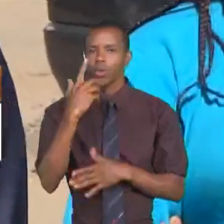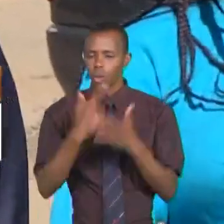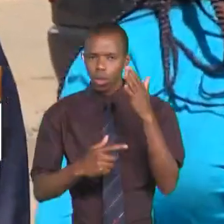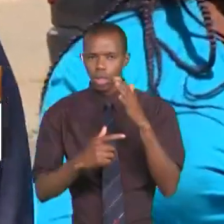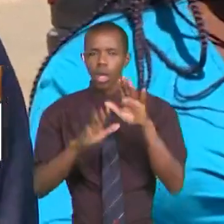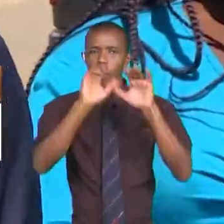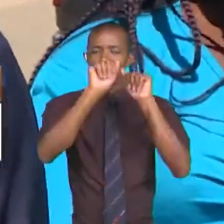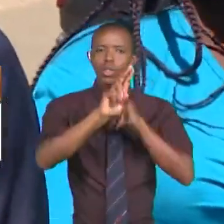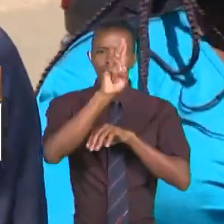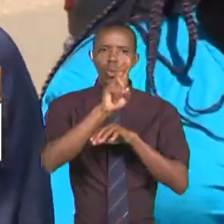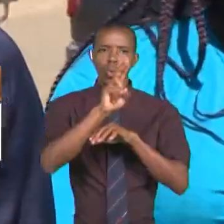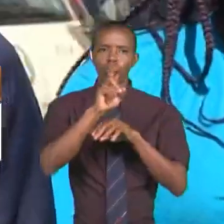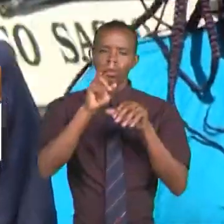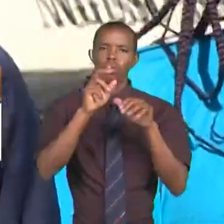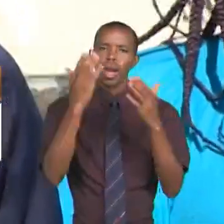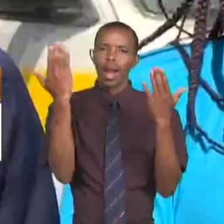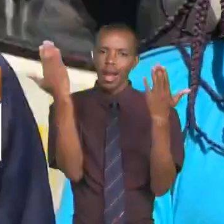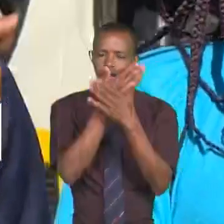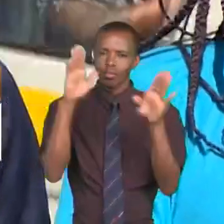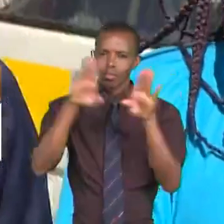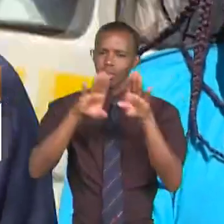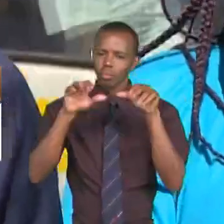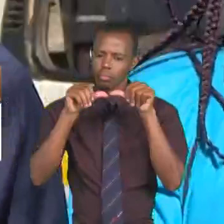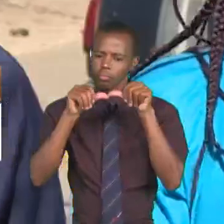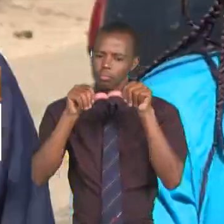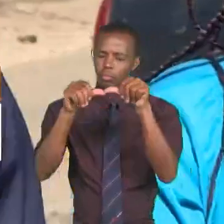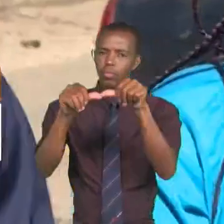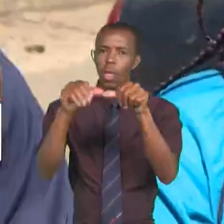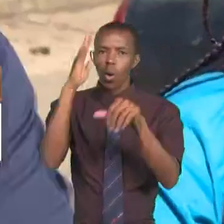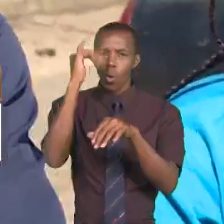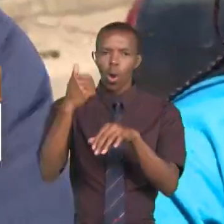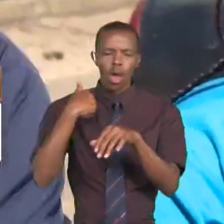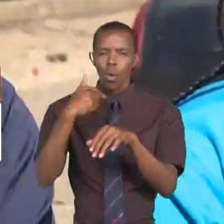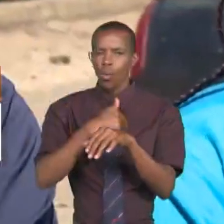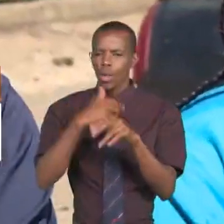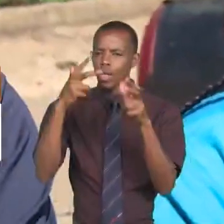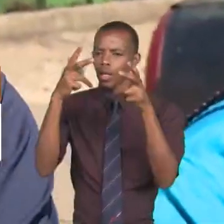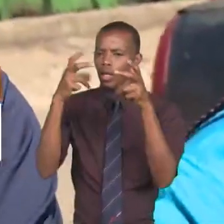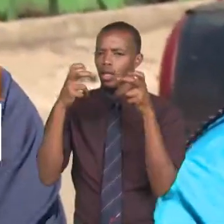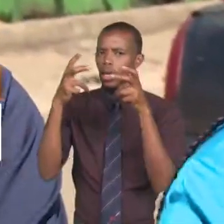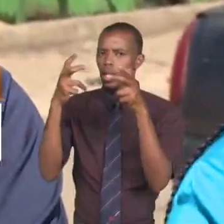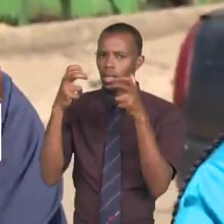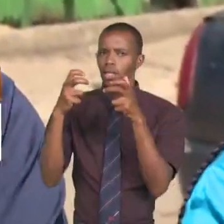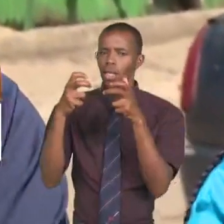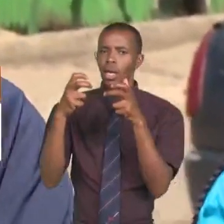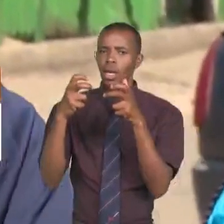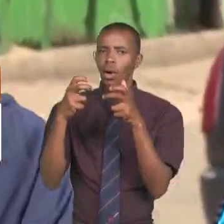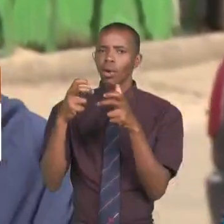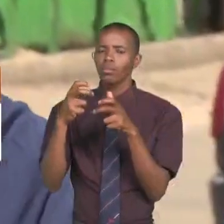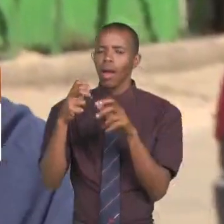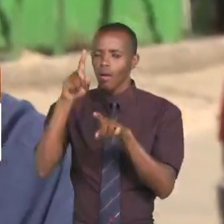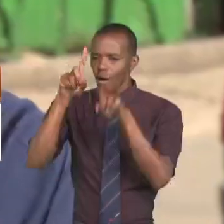rais ashikilie hiyo kafyu, sababu tumesikia bado kuna part 3 imekuja ya